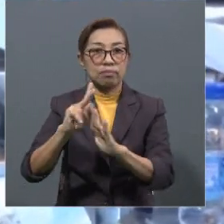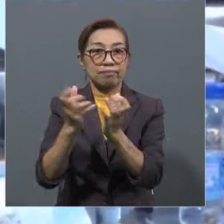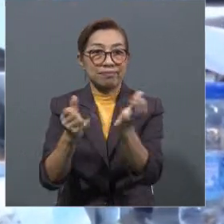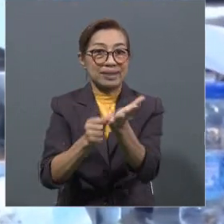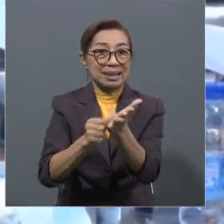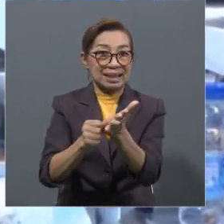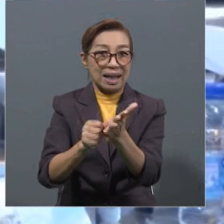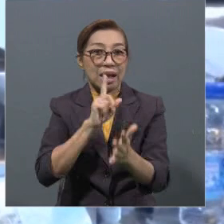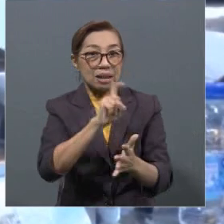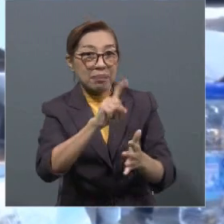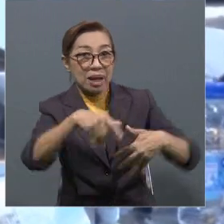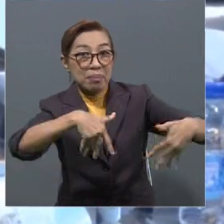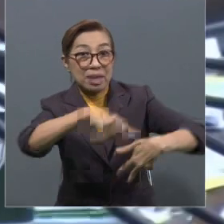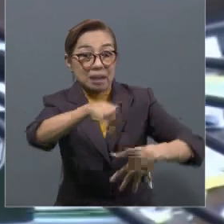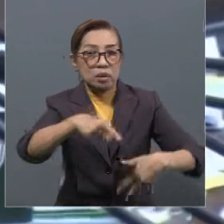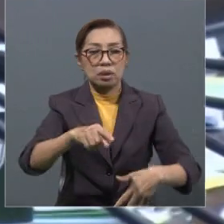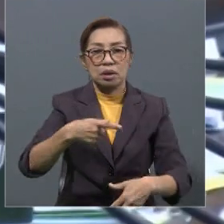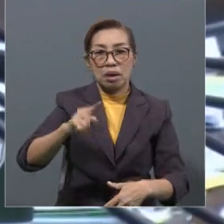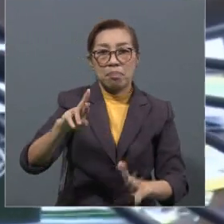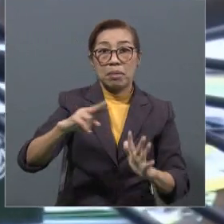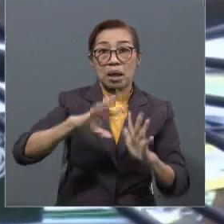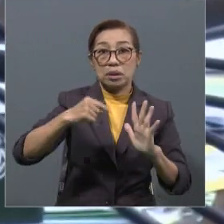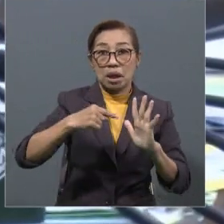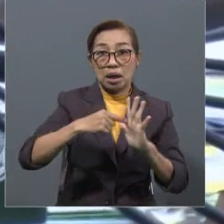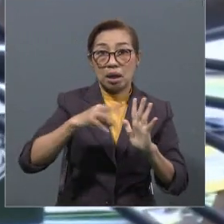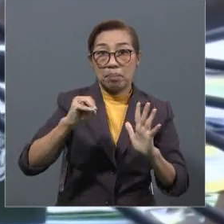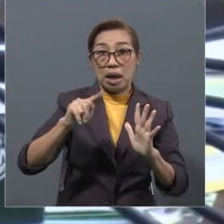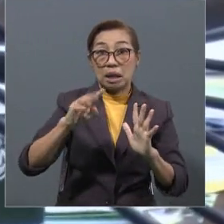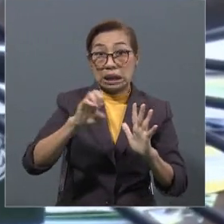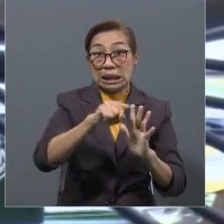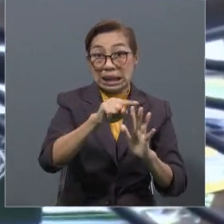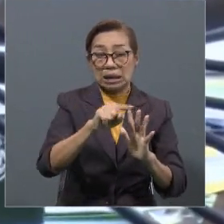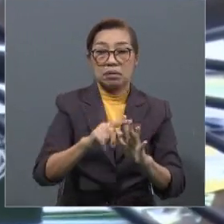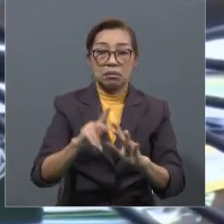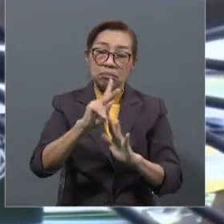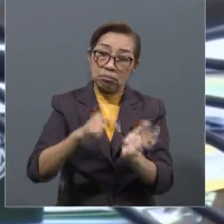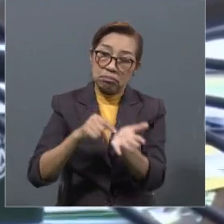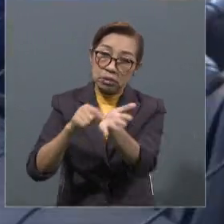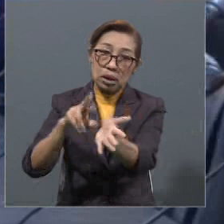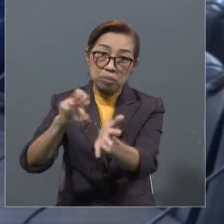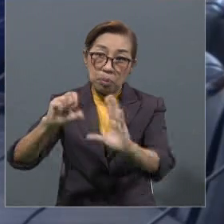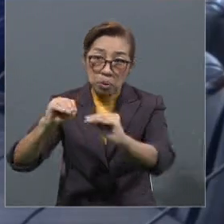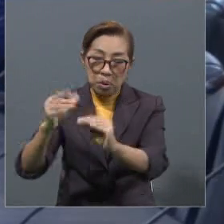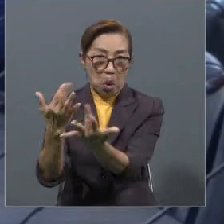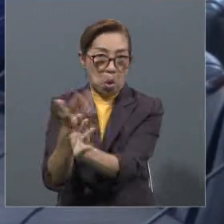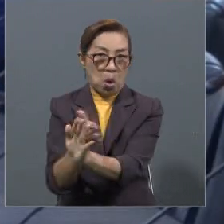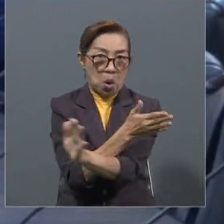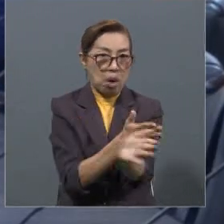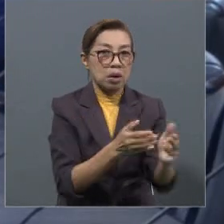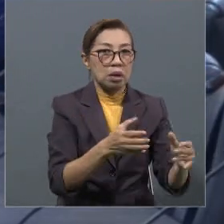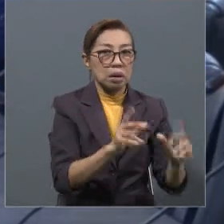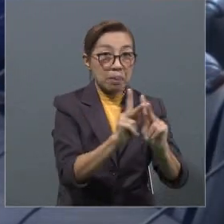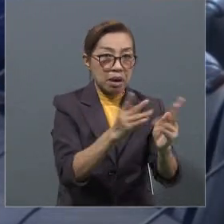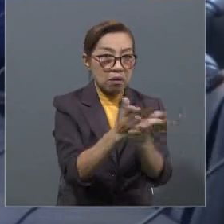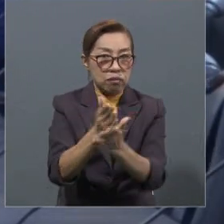พิจารณาในสมัยประชุมวิสามัญหรือเปล่านั้นอันนี้คุณวิสุทธบอกว่าต้องหารือกันในที่ประชุม 3ฝ่ายเพื่อที่จะรับฟัง